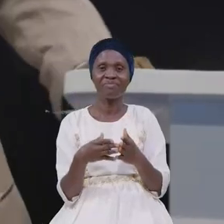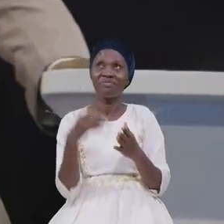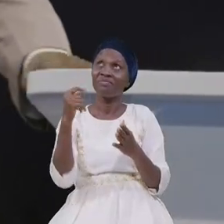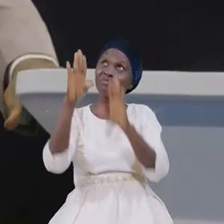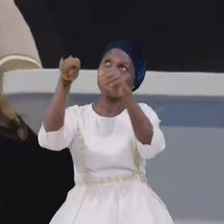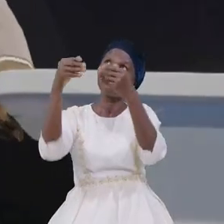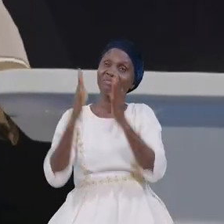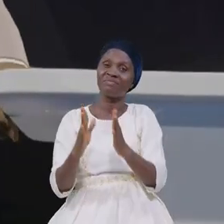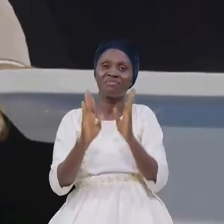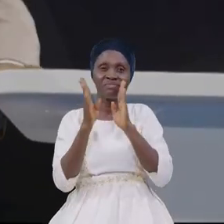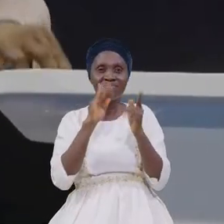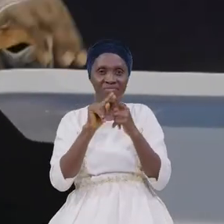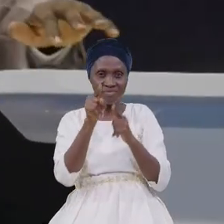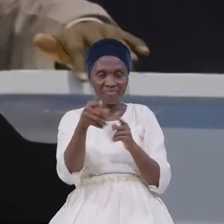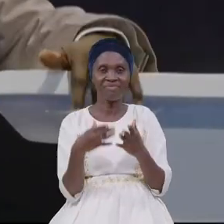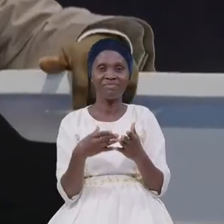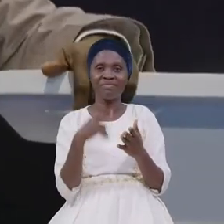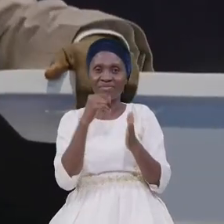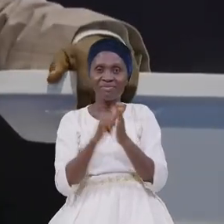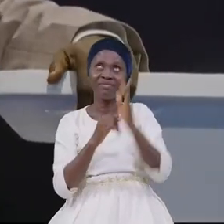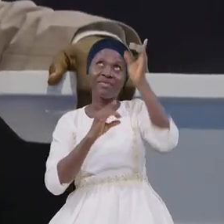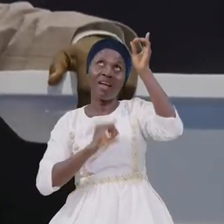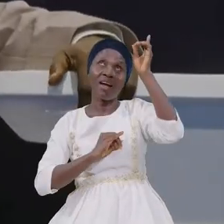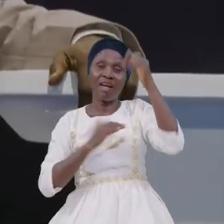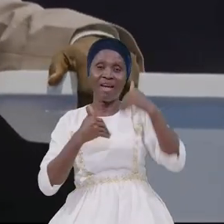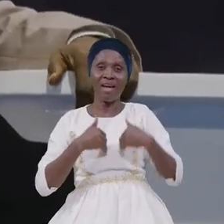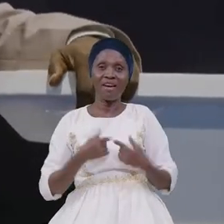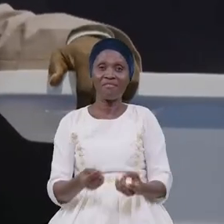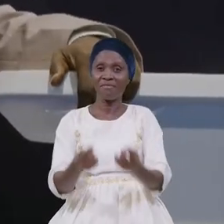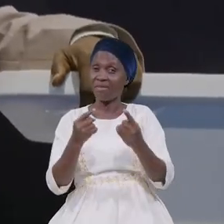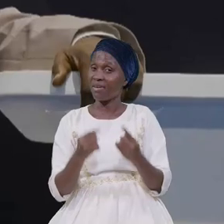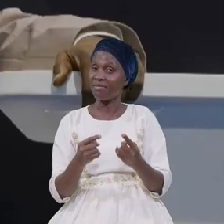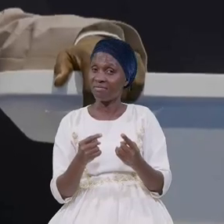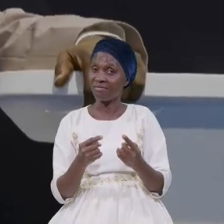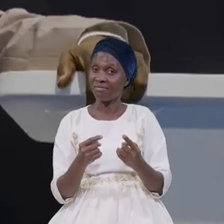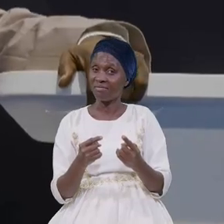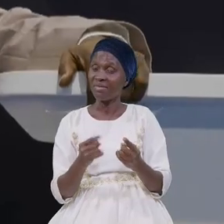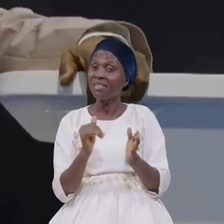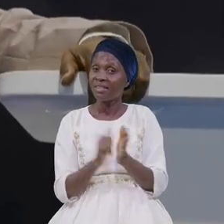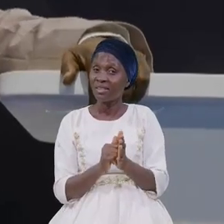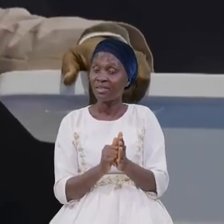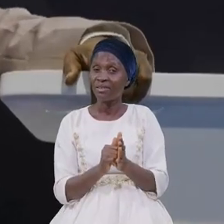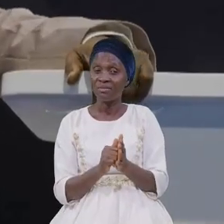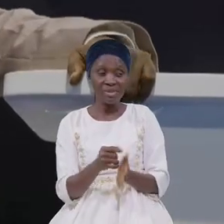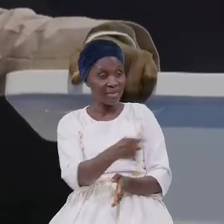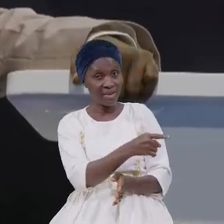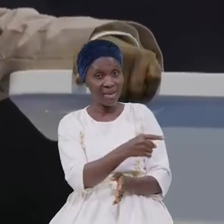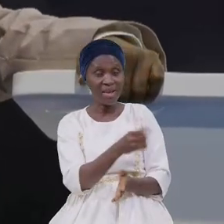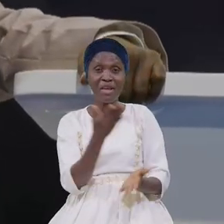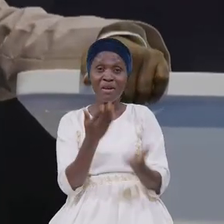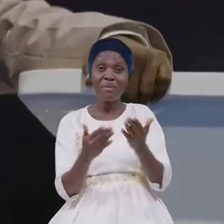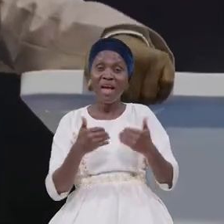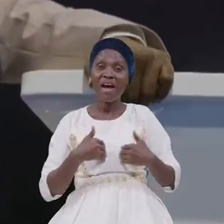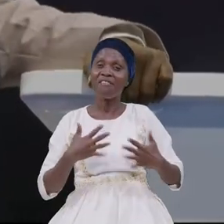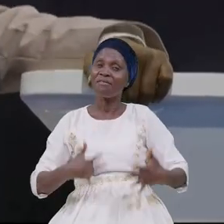Le Pourvoyeur vous parle. Moi, je suis venu afin que les